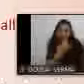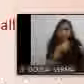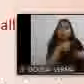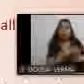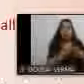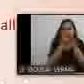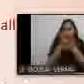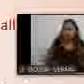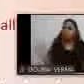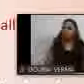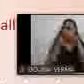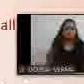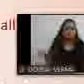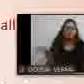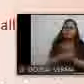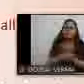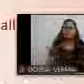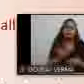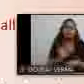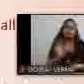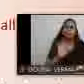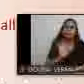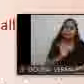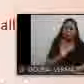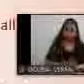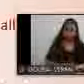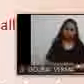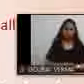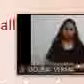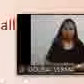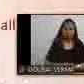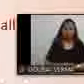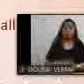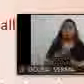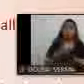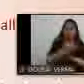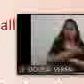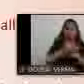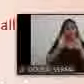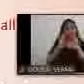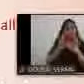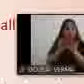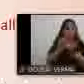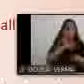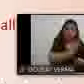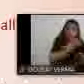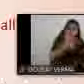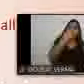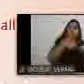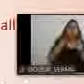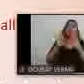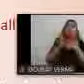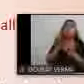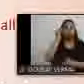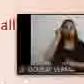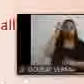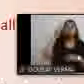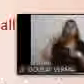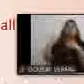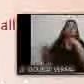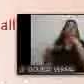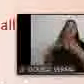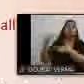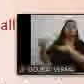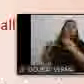पूरा करना है, ये जब तक हम अर्ली इयर्स में फैमिली को नहीं बताएंगे तब तक उनको तो पता नहीं